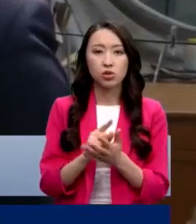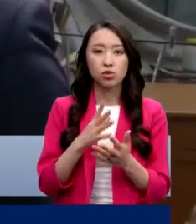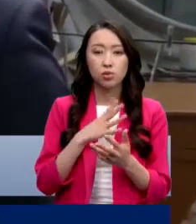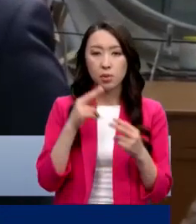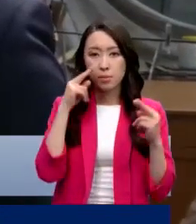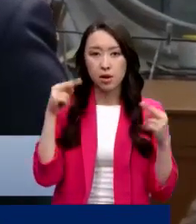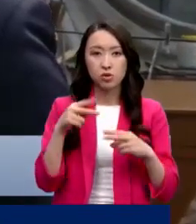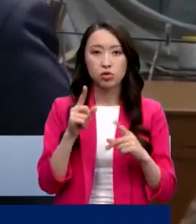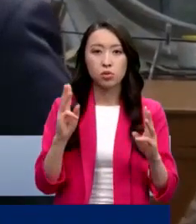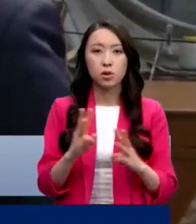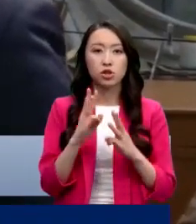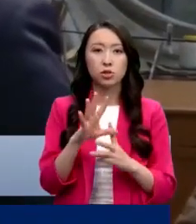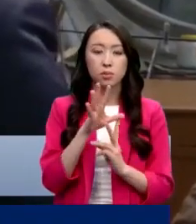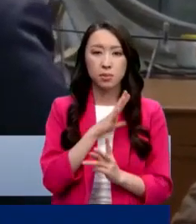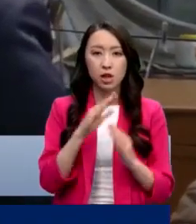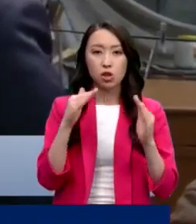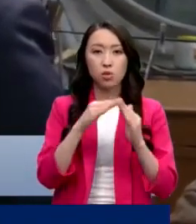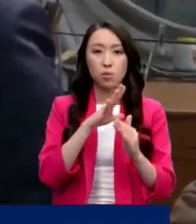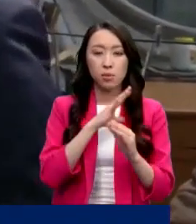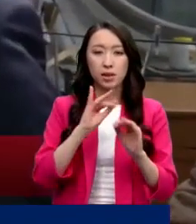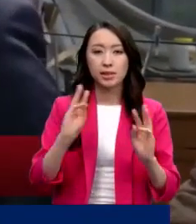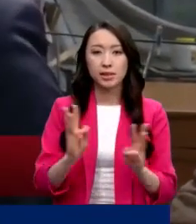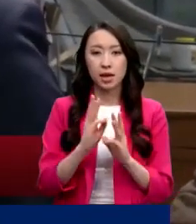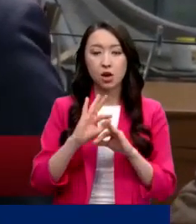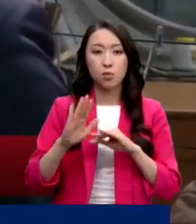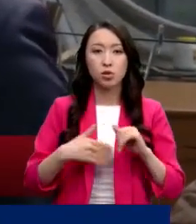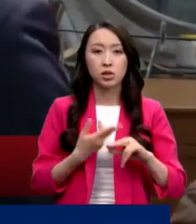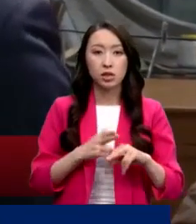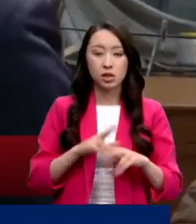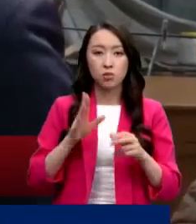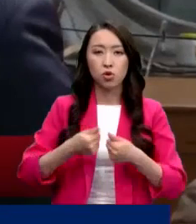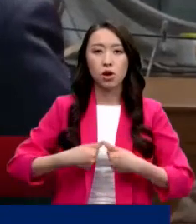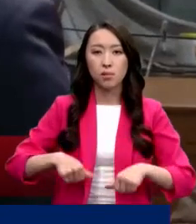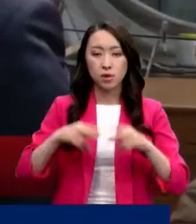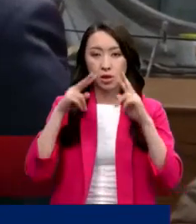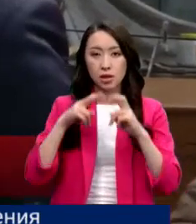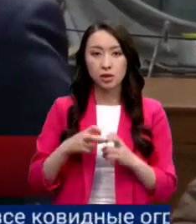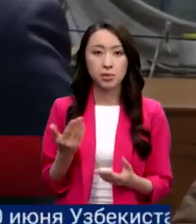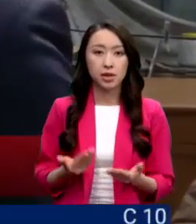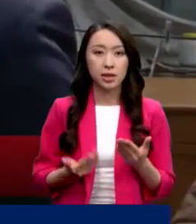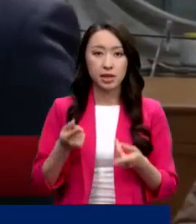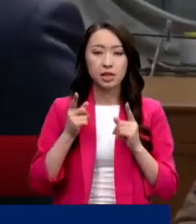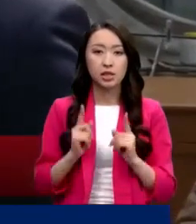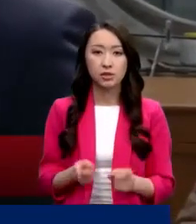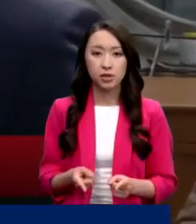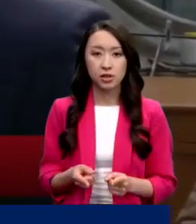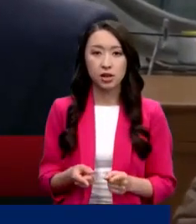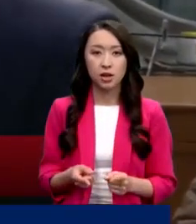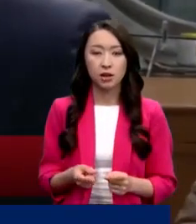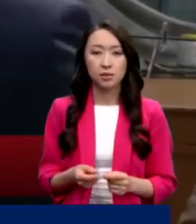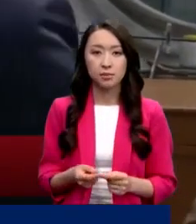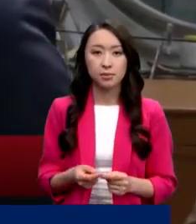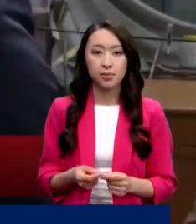подтверждено, что действительно пожар был, дом стоял и дом сгорел. После этого мы уже комиссионно будем рассматривать. То есть если действительно по